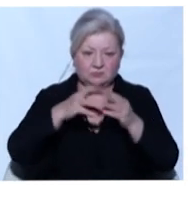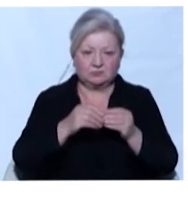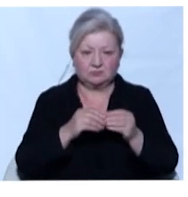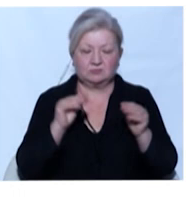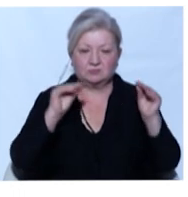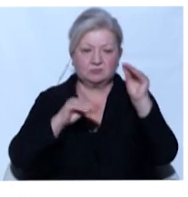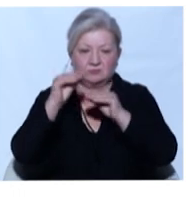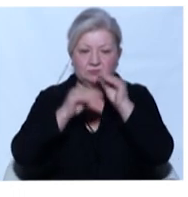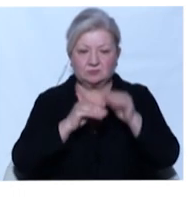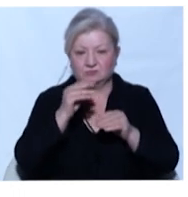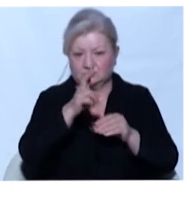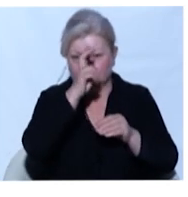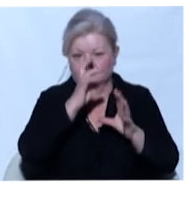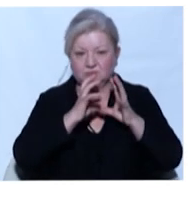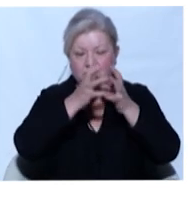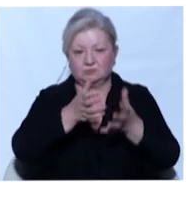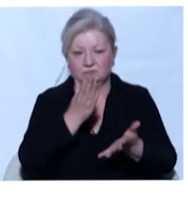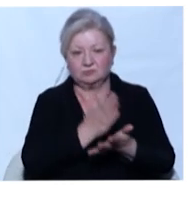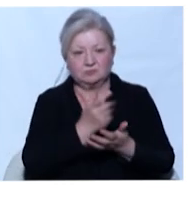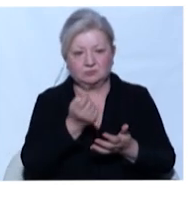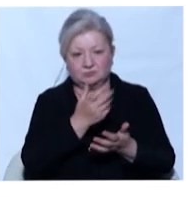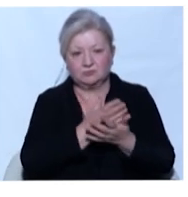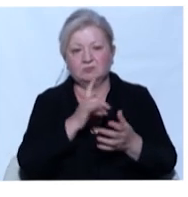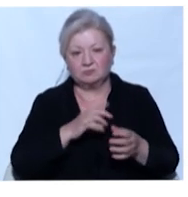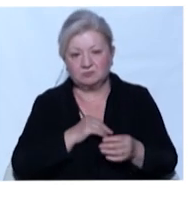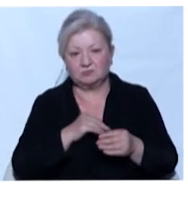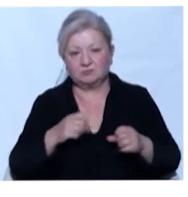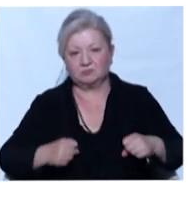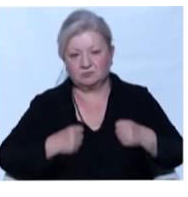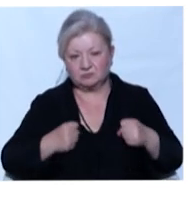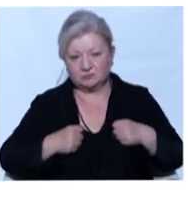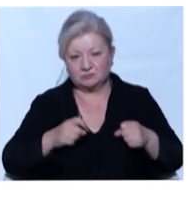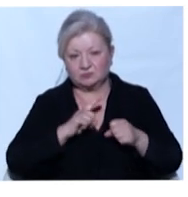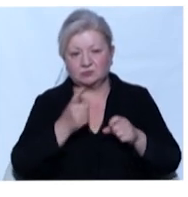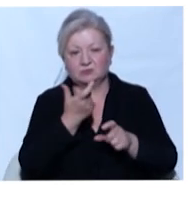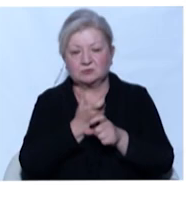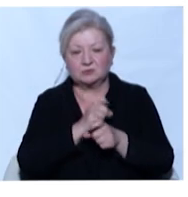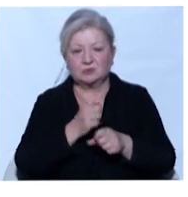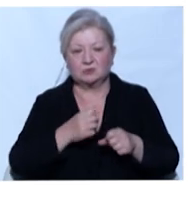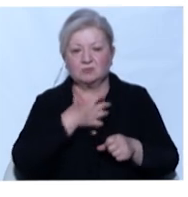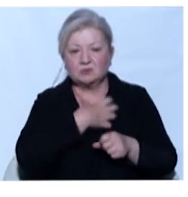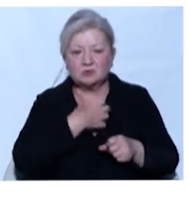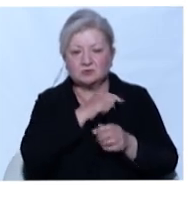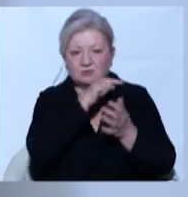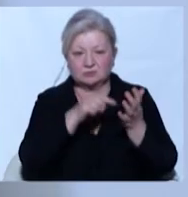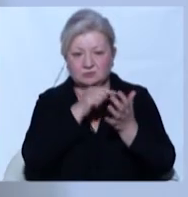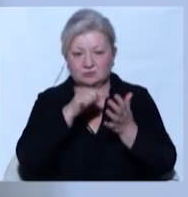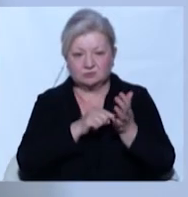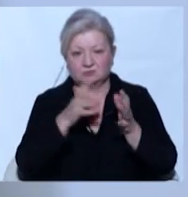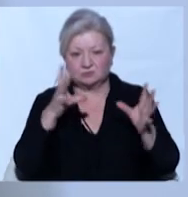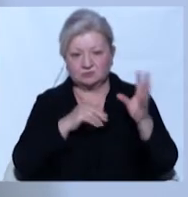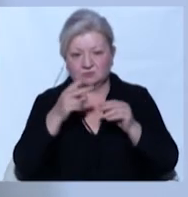მატების ტენდენციისა. მე შევეცადე, რომ თქვენთვის ძალიან მნიშვნელოვანი საკითხები შემეჯამებინა